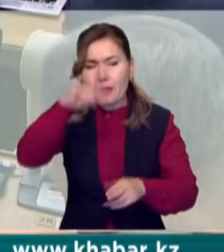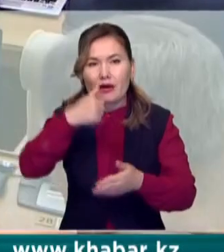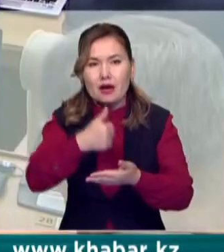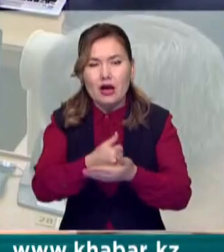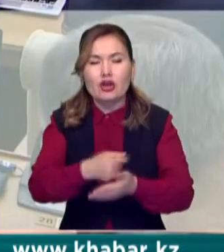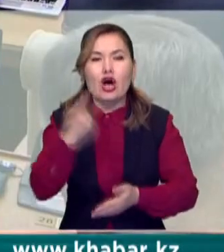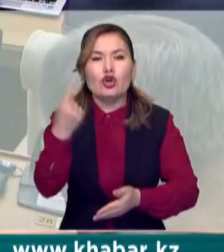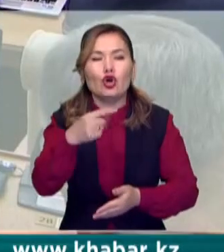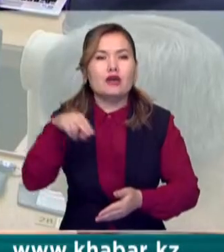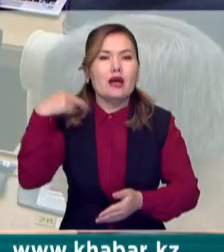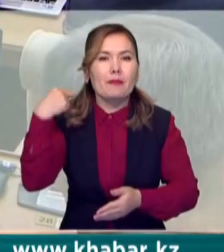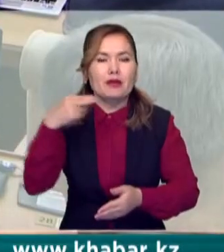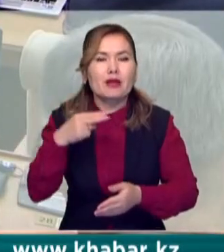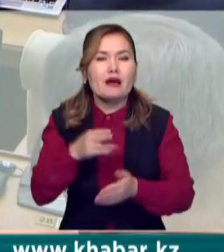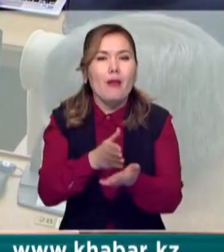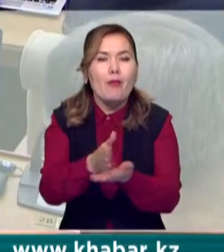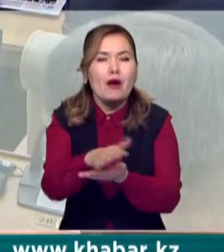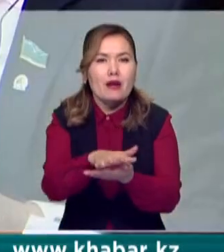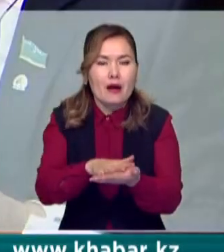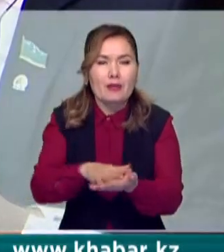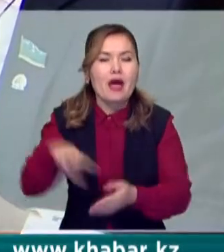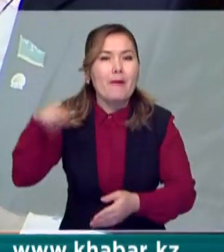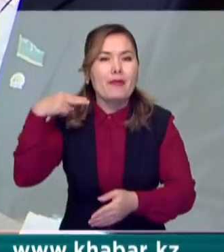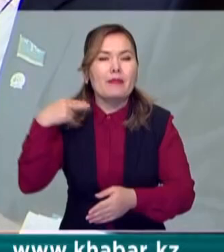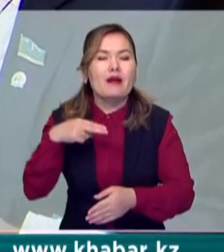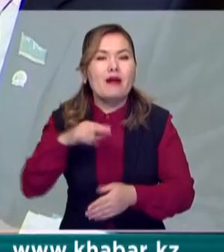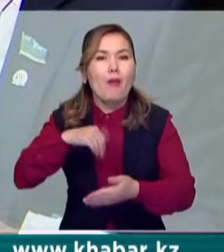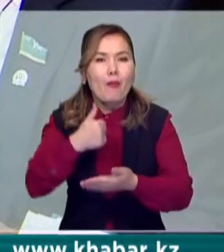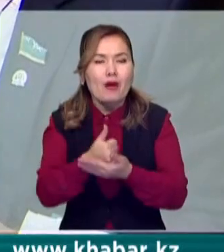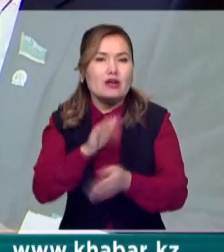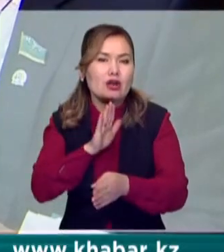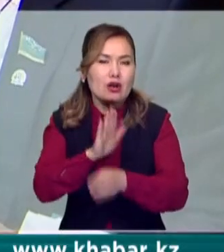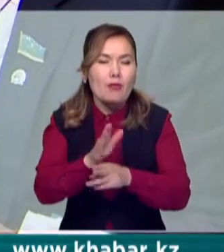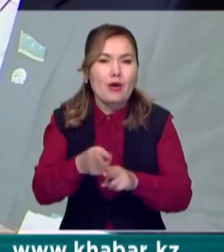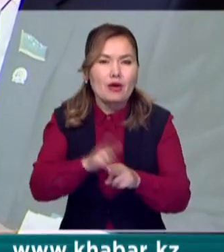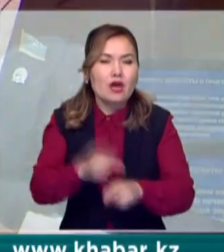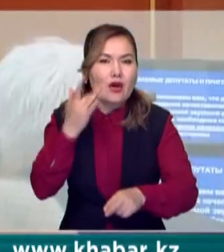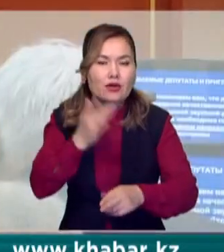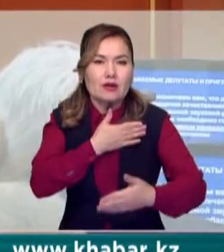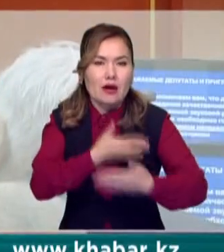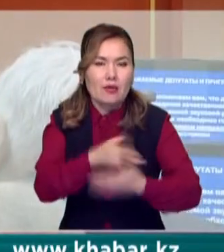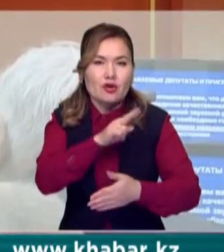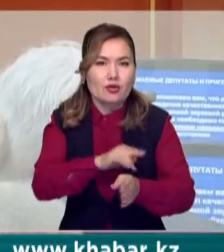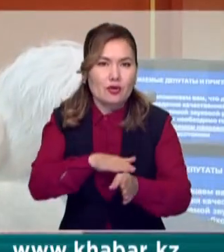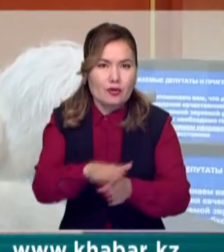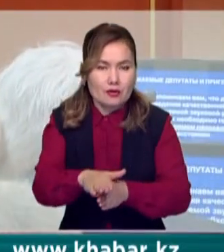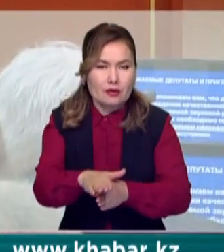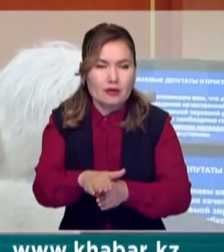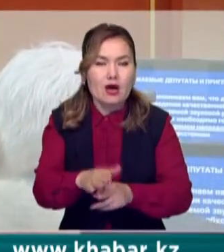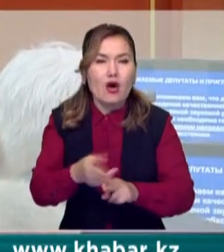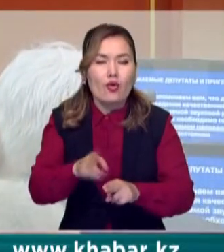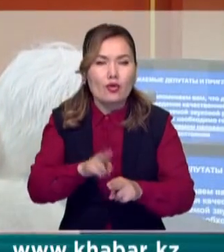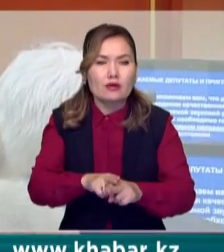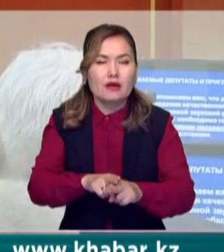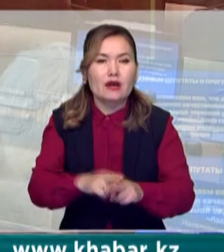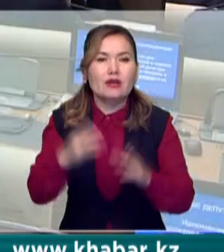президенттің стратегиялық бағытын жалғастырып, мемлекет басшысының тапсырмаларын орындау мақсатында белсенді жүргізілуде, деді спикер Нұрлан Нығматулин.